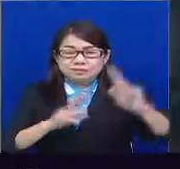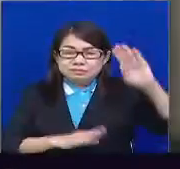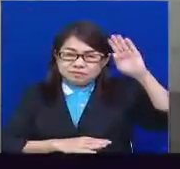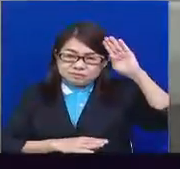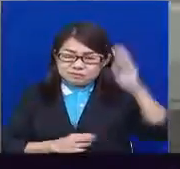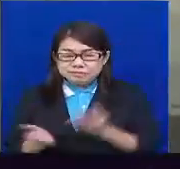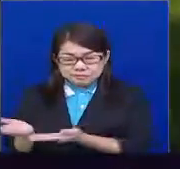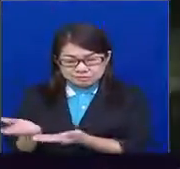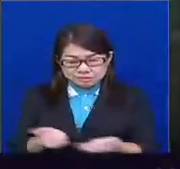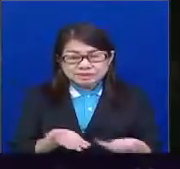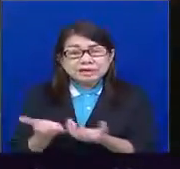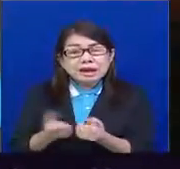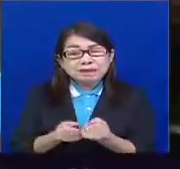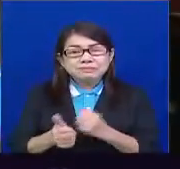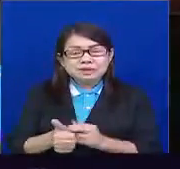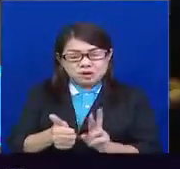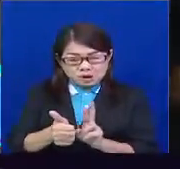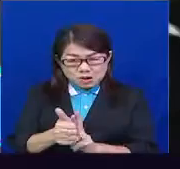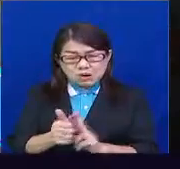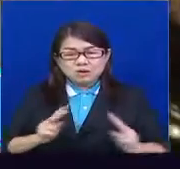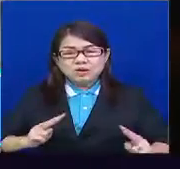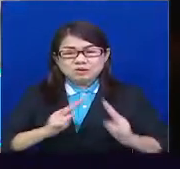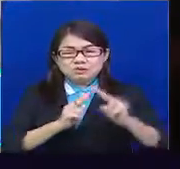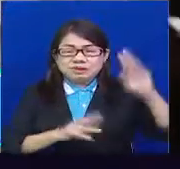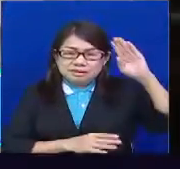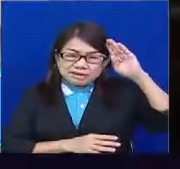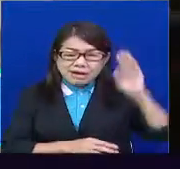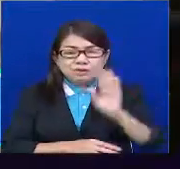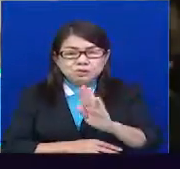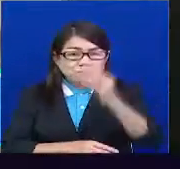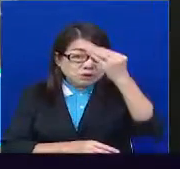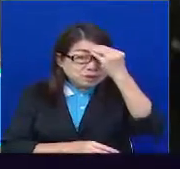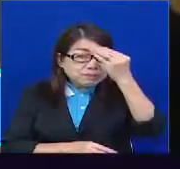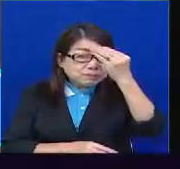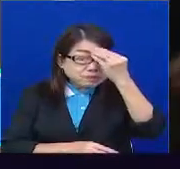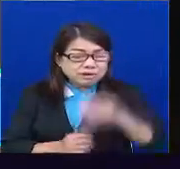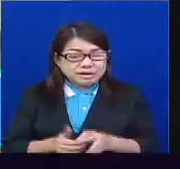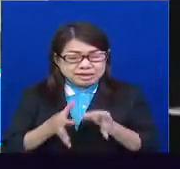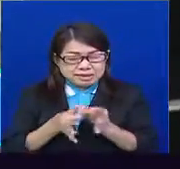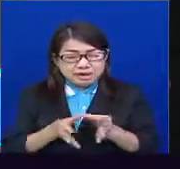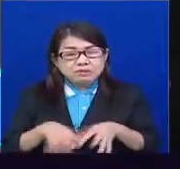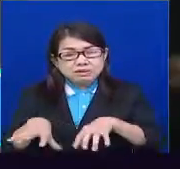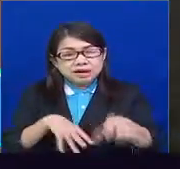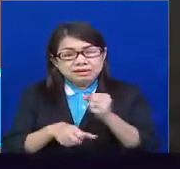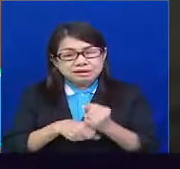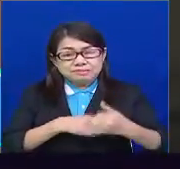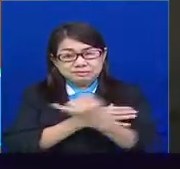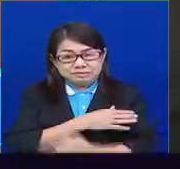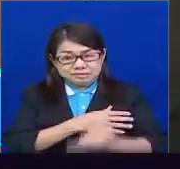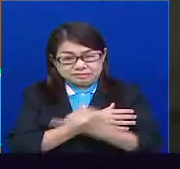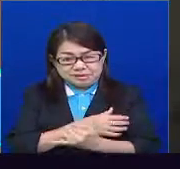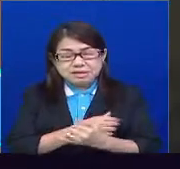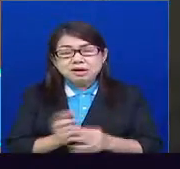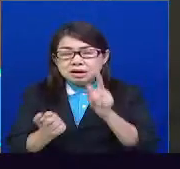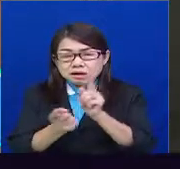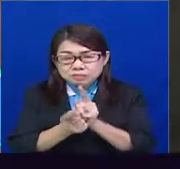โรมานาเบะผู้ช่วยรัฐมนตรีว่าการกระทรวงกลาหมญี่ปุ่นด้านกิจการต่างประเทศที่เข้าแนะนำตัวในโอกาสเข้ารับตำแหน่งใหม่และแลก